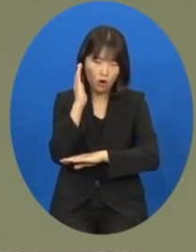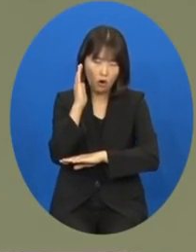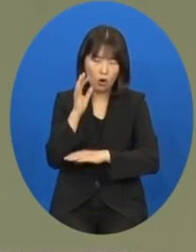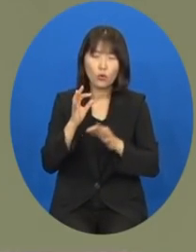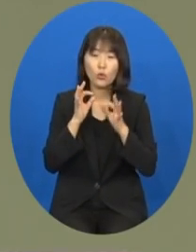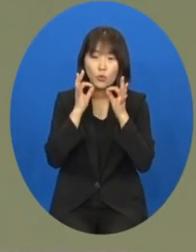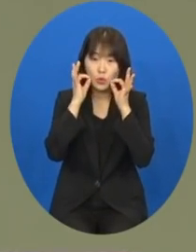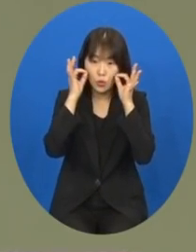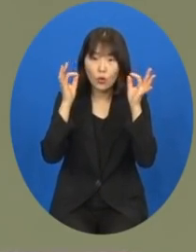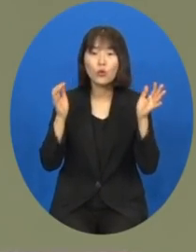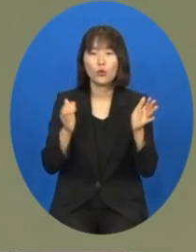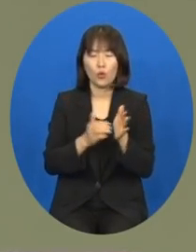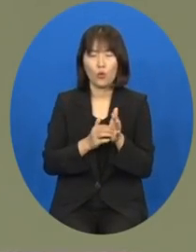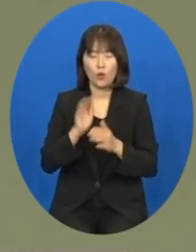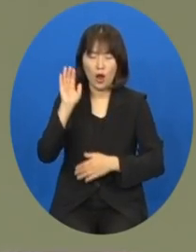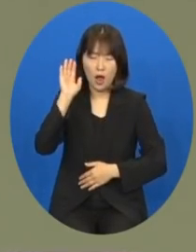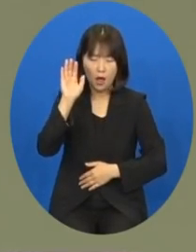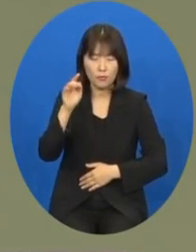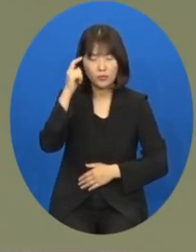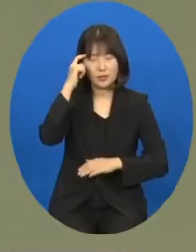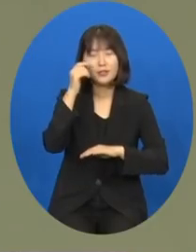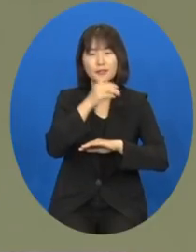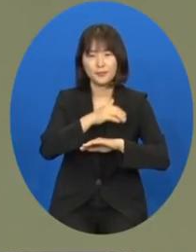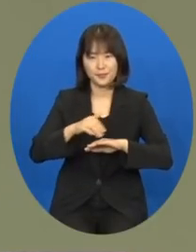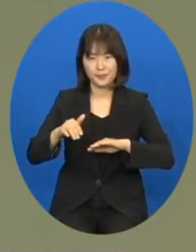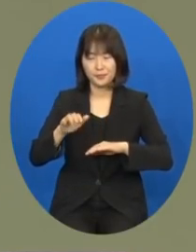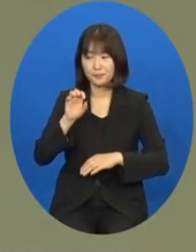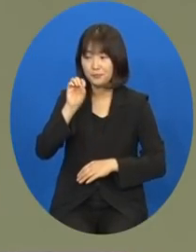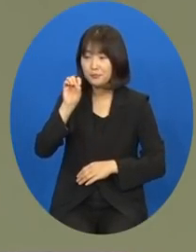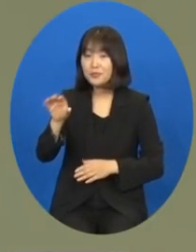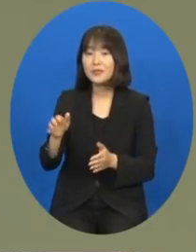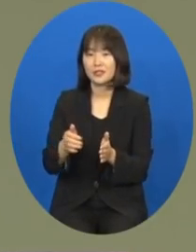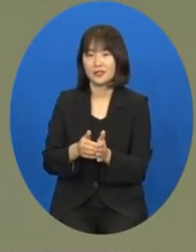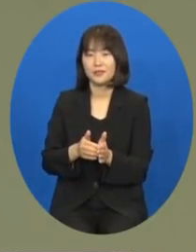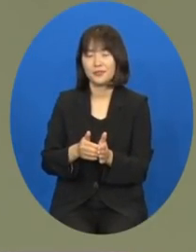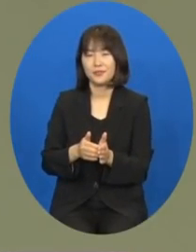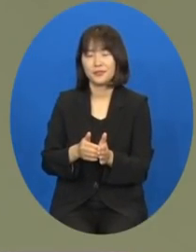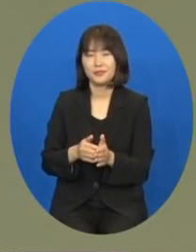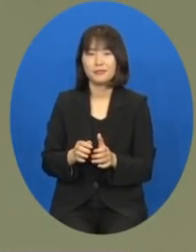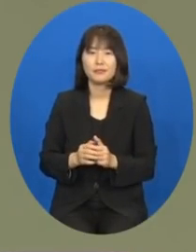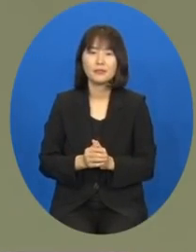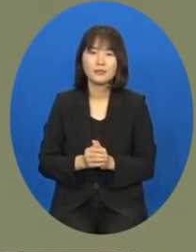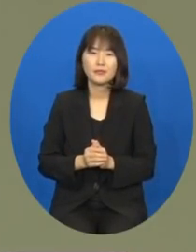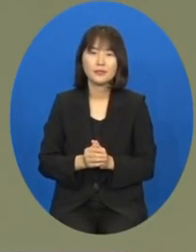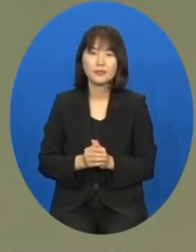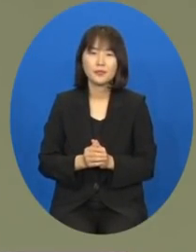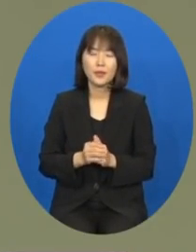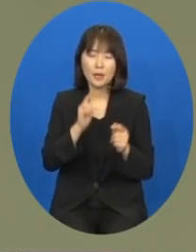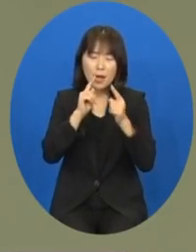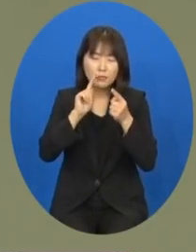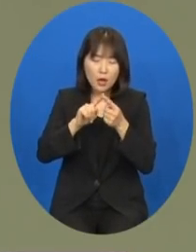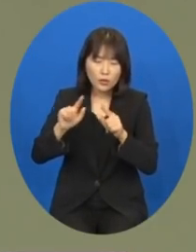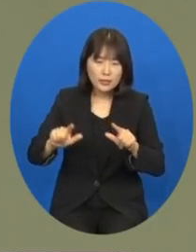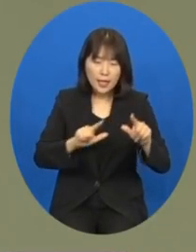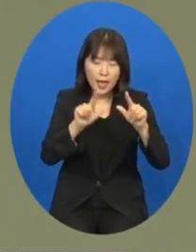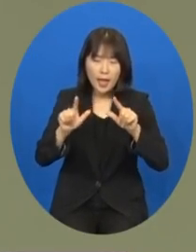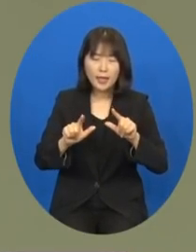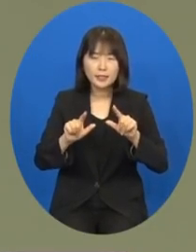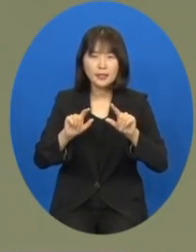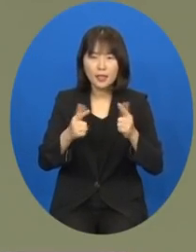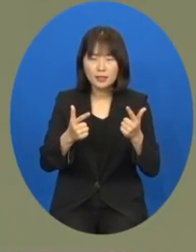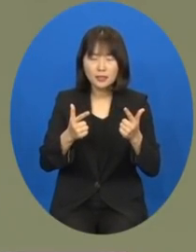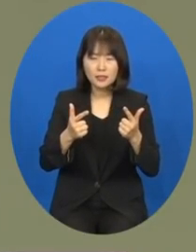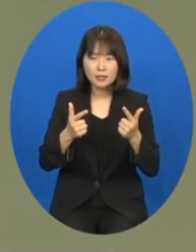할 것입니다 여러분 말씀대로 사랑하지 않으면서 전 난다면 그것의 멜론 말씀 예수님을 팔아